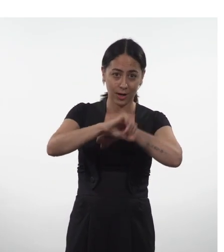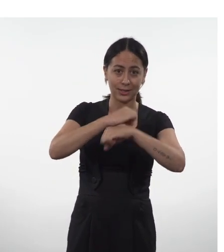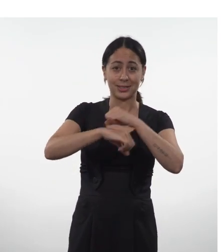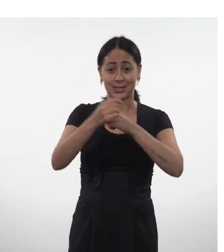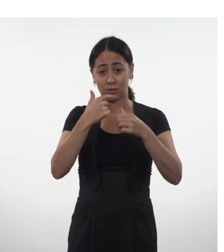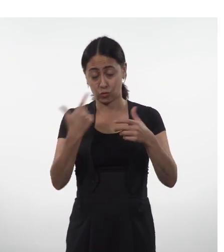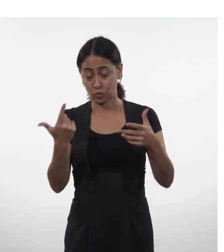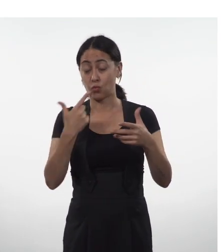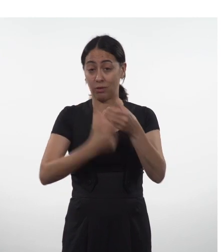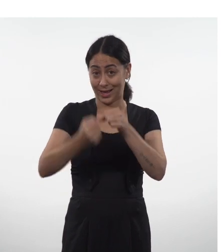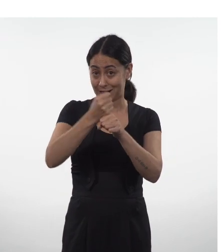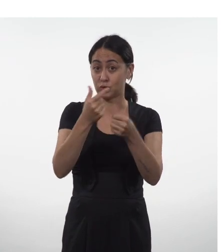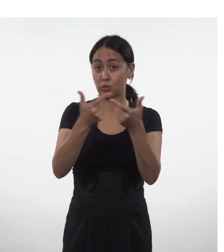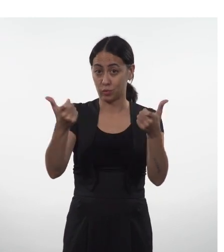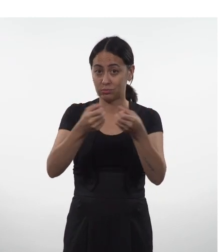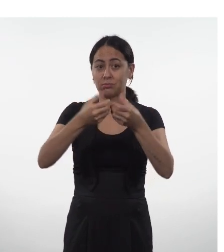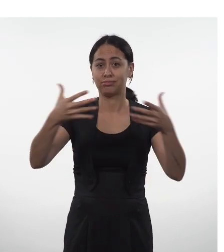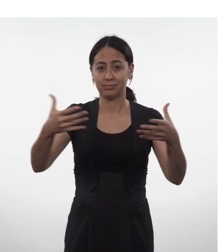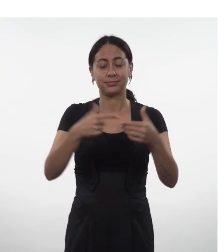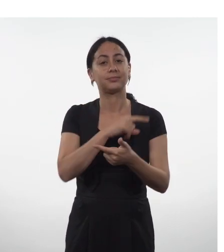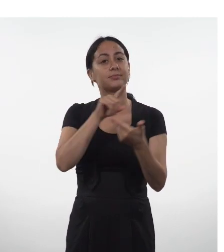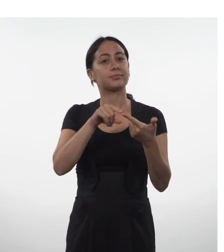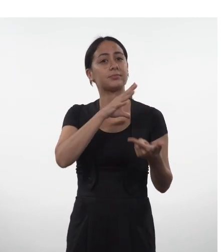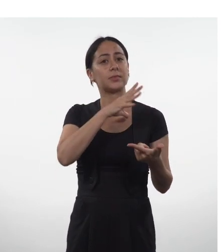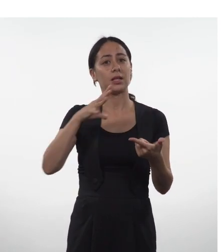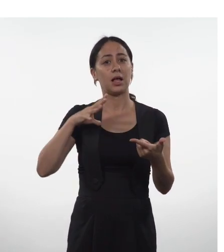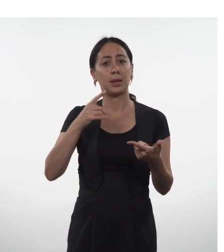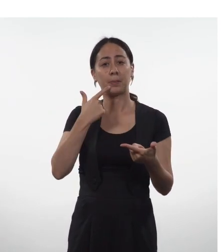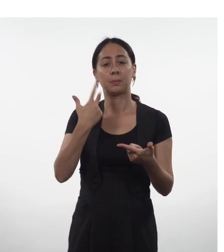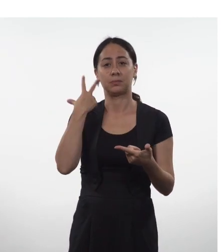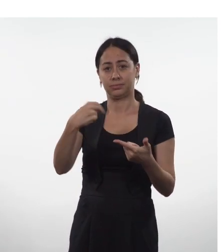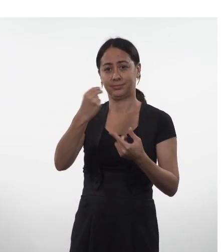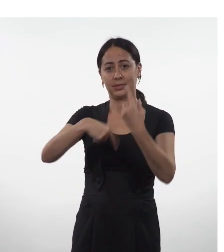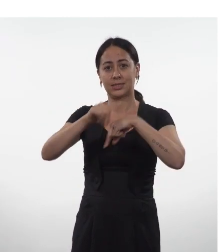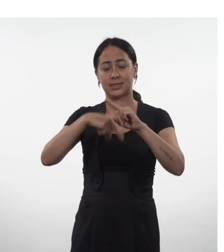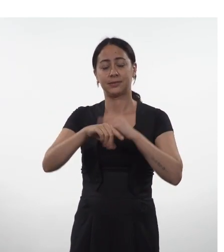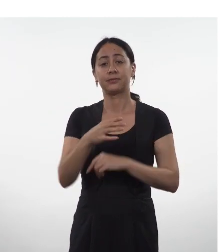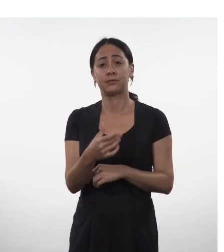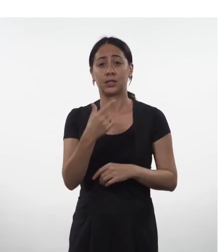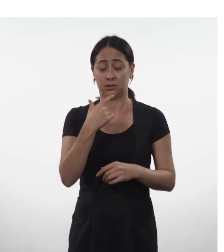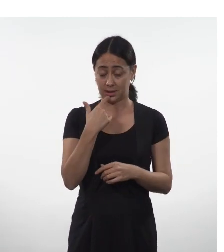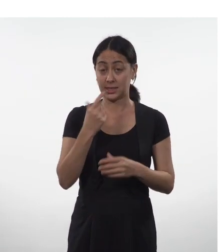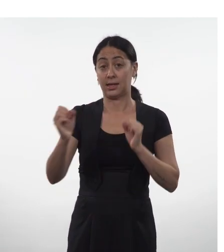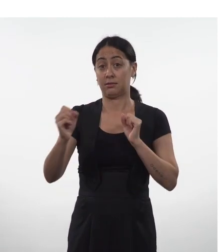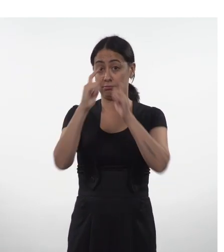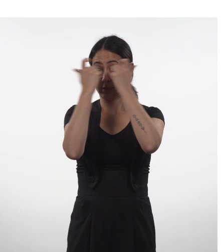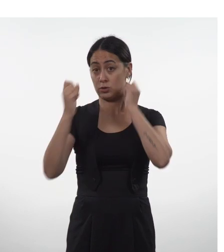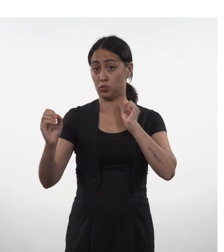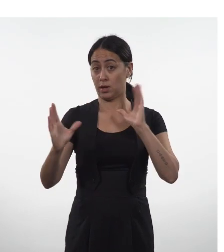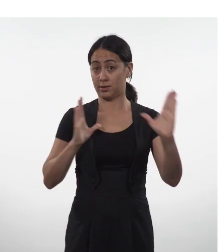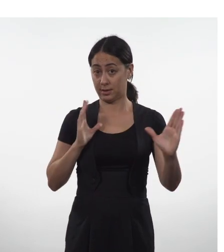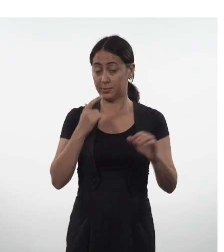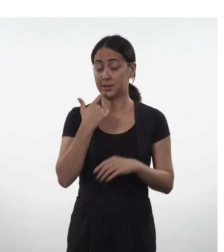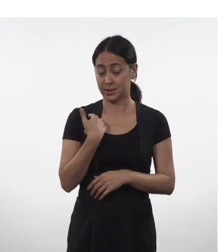développement. Madame Sylvie Raya, vous êtes intermédiatrice au sein de l'UAS du CHU